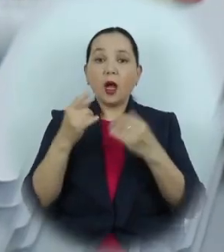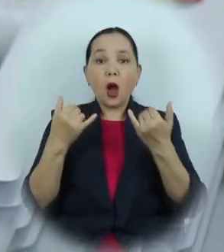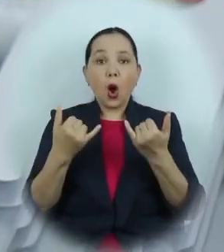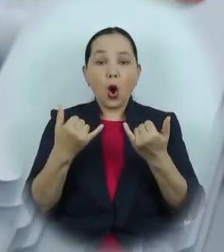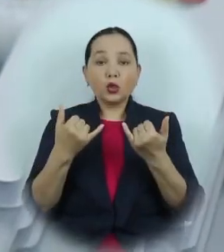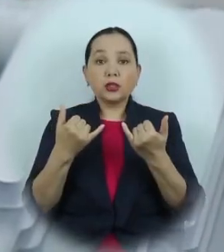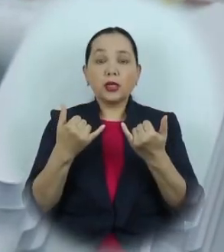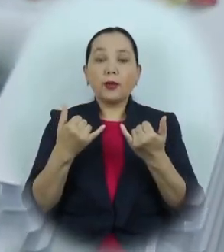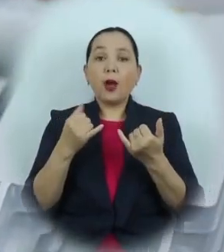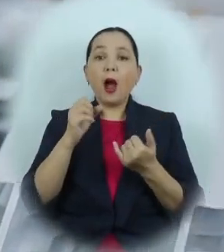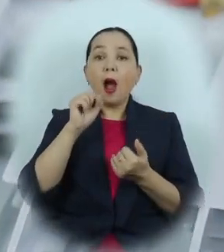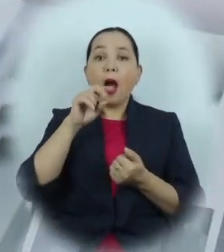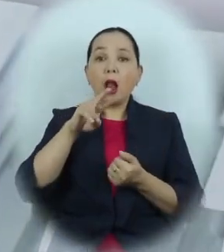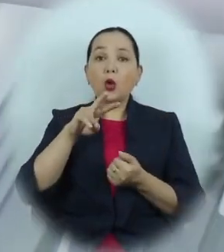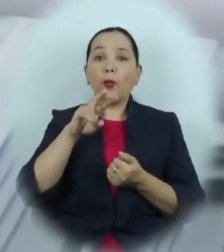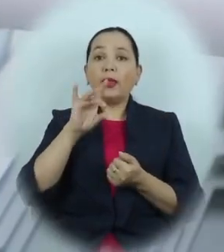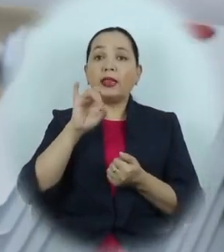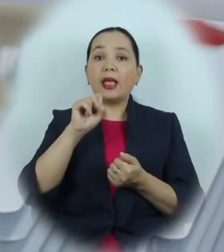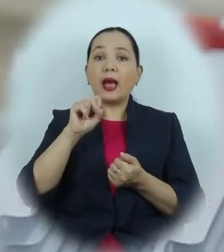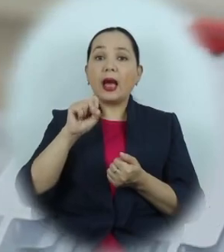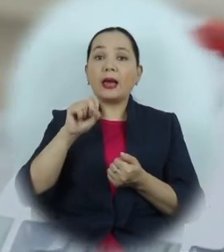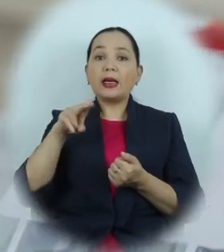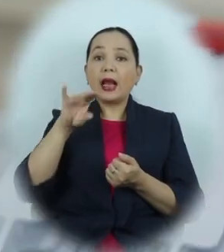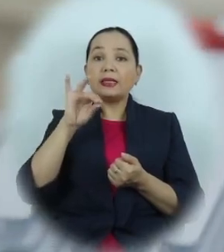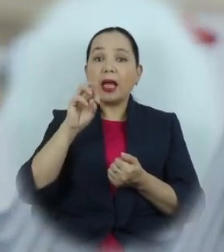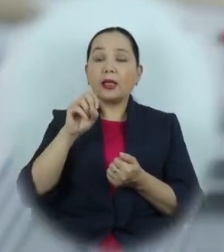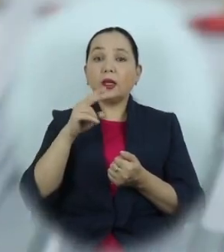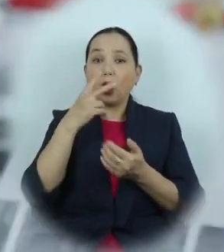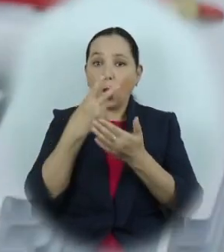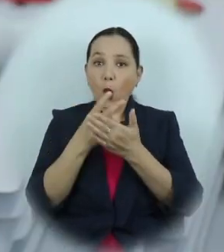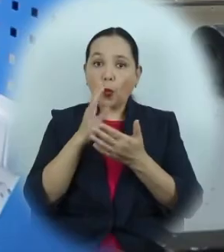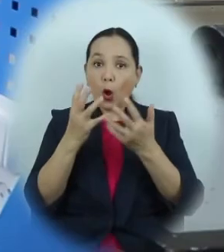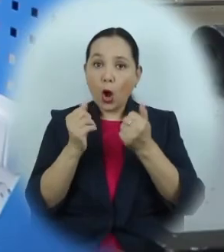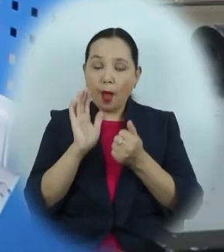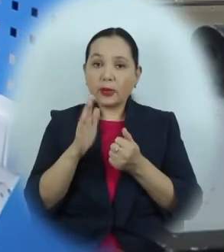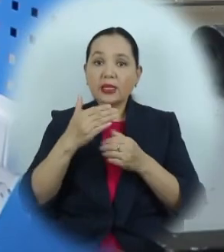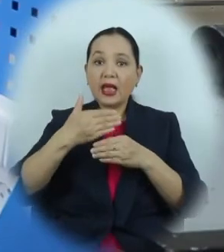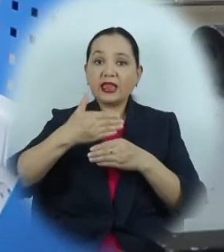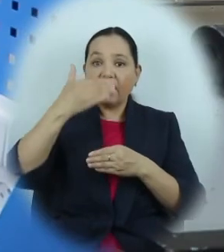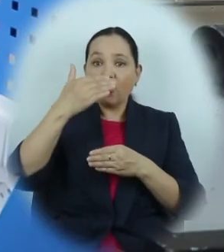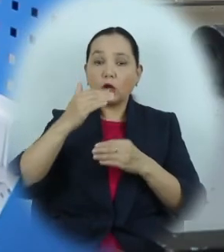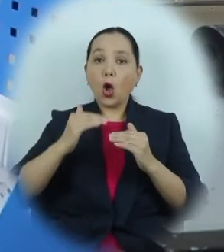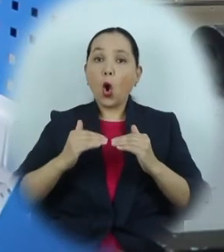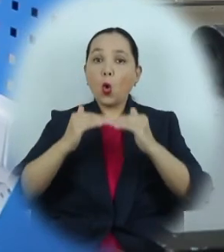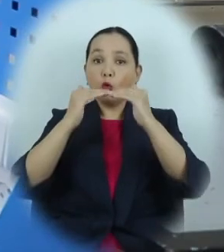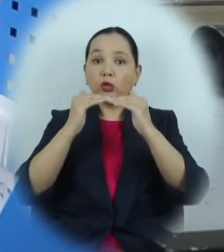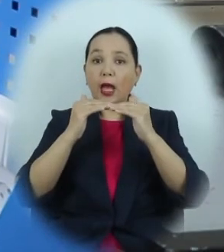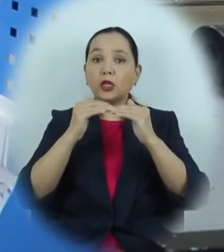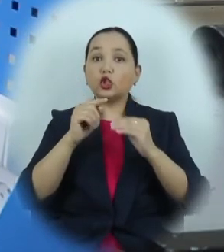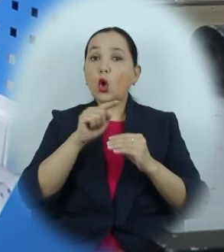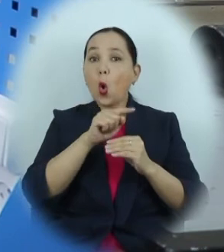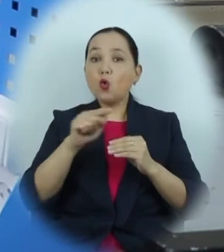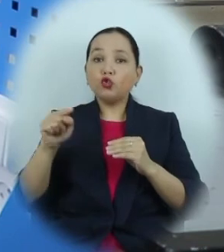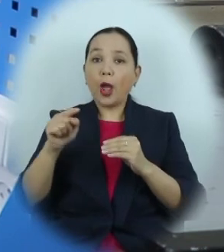Hozir biz alyumin radiator kranimizni qotirib olamiz. Bu devordan ko'tarish o'lchamini